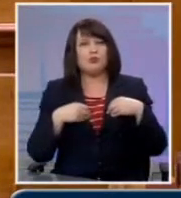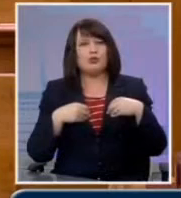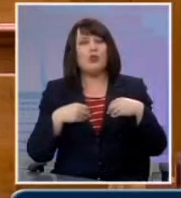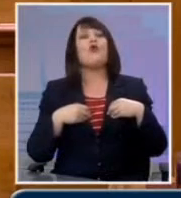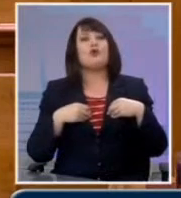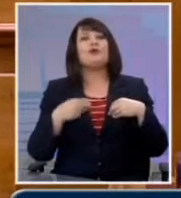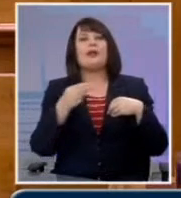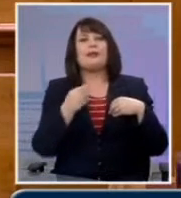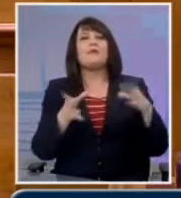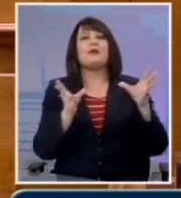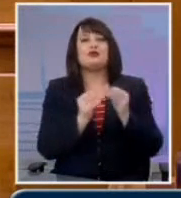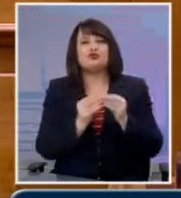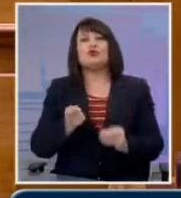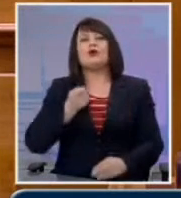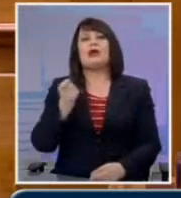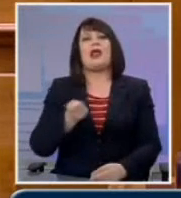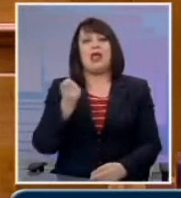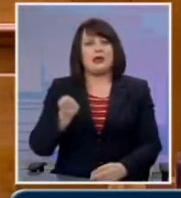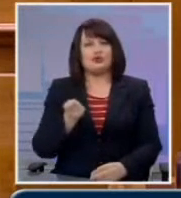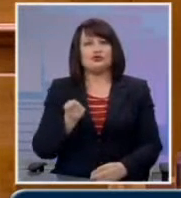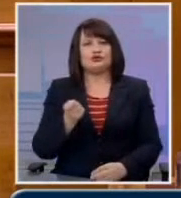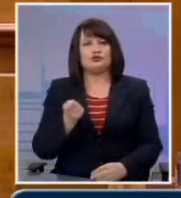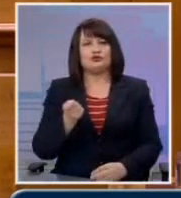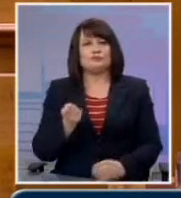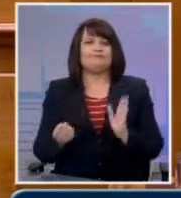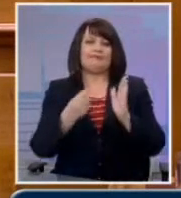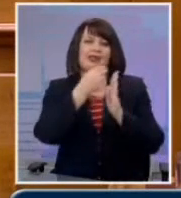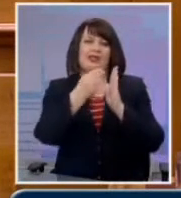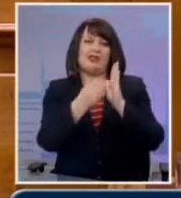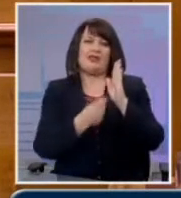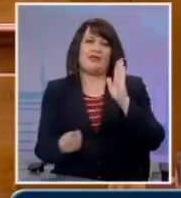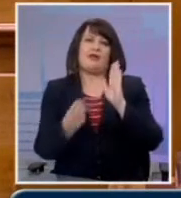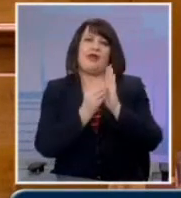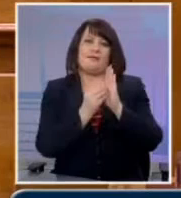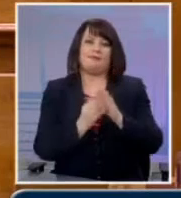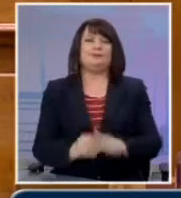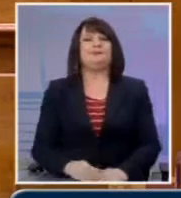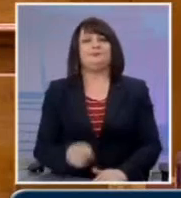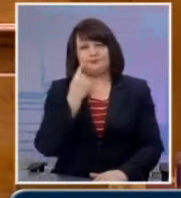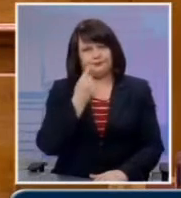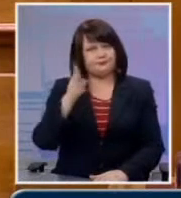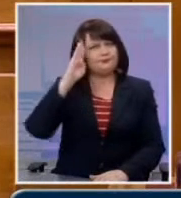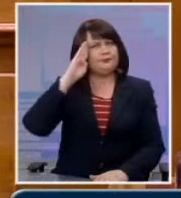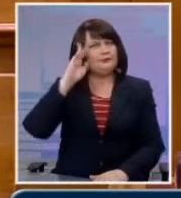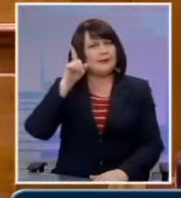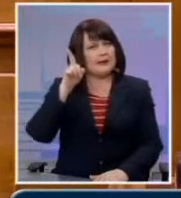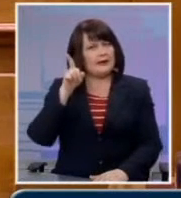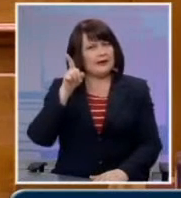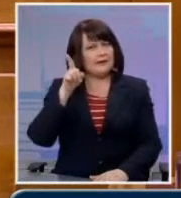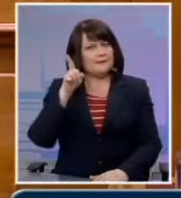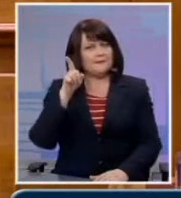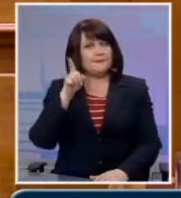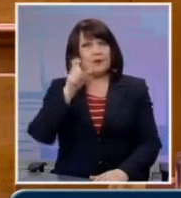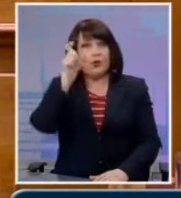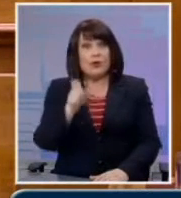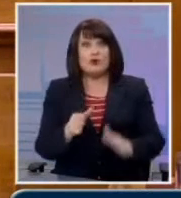το θέμα του χρέους αποτελεί μέρος της ατζέντας. Βλέπουμε τις Ηνωμένες Πολιτείες, με παρέμβαση του